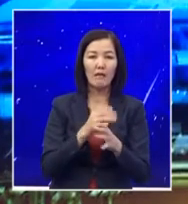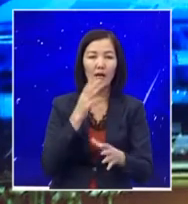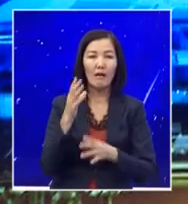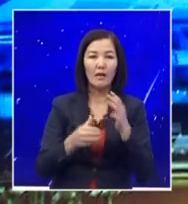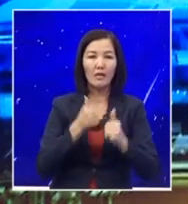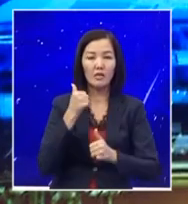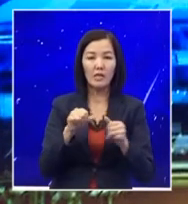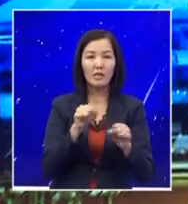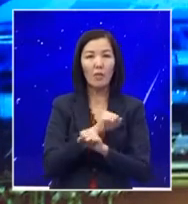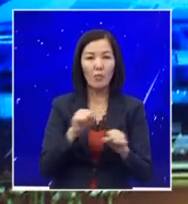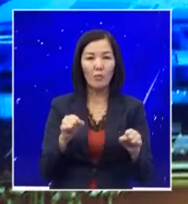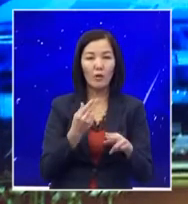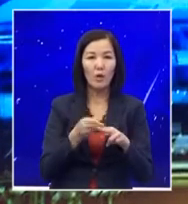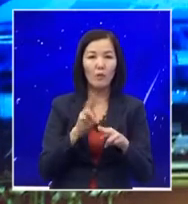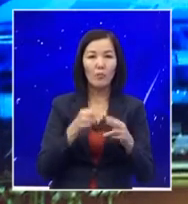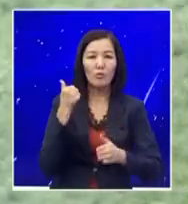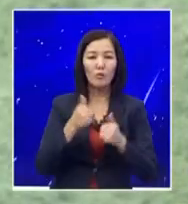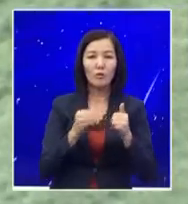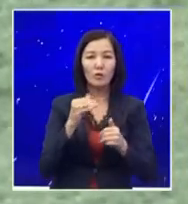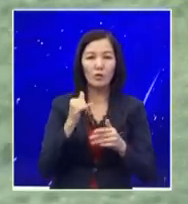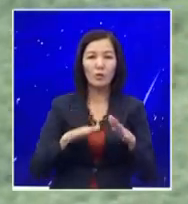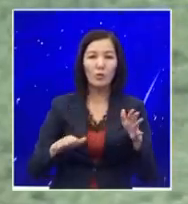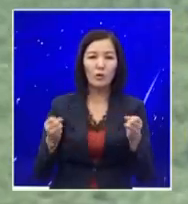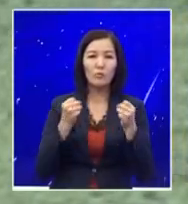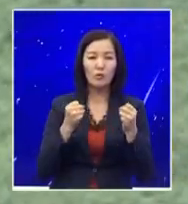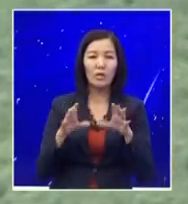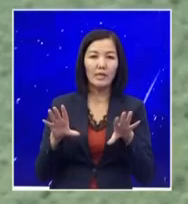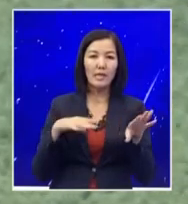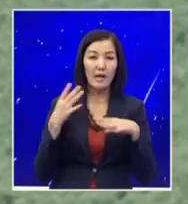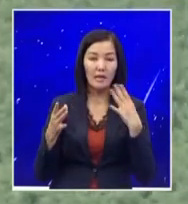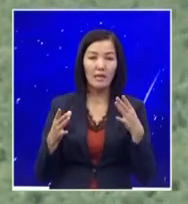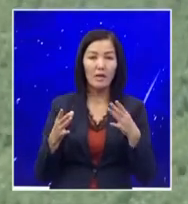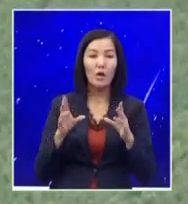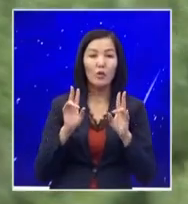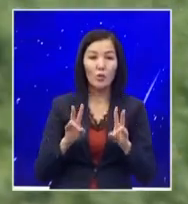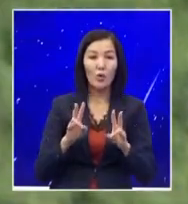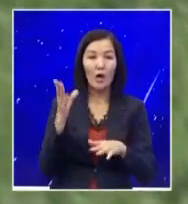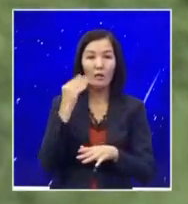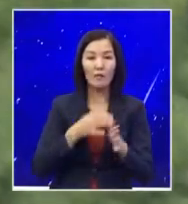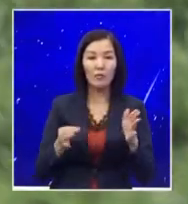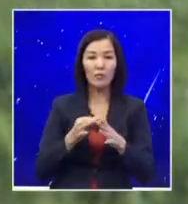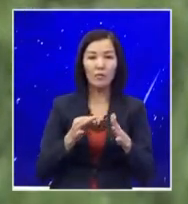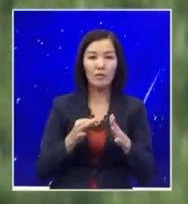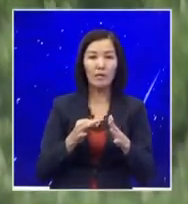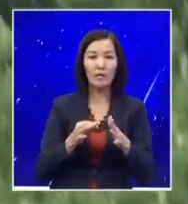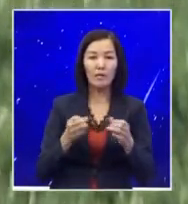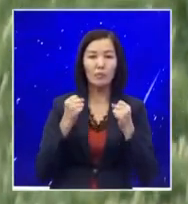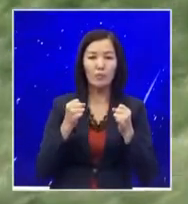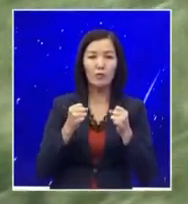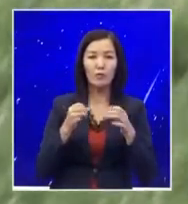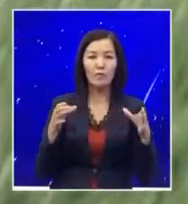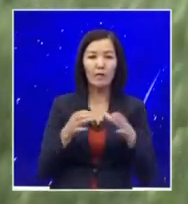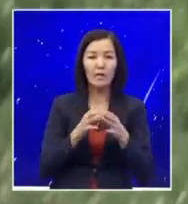халықаралық жарыстарда болмайды. Бұл турнирлерге Жетісу өңірінің спортшылары дайын еді, дейді Алматы облыстық экстремалды спорт